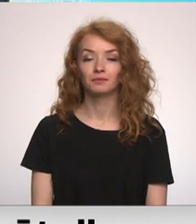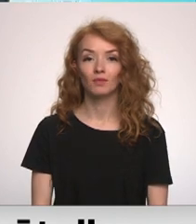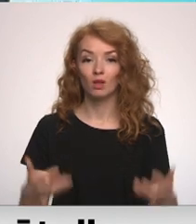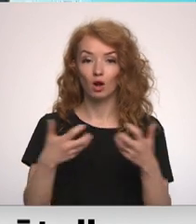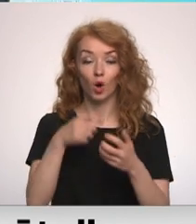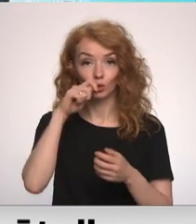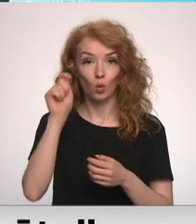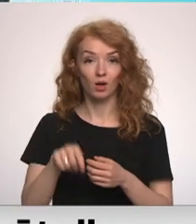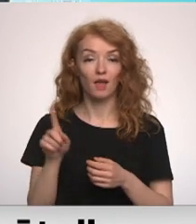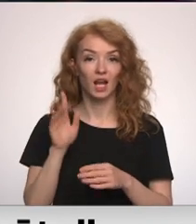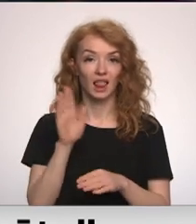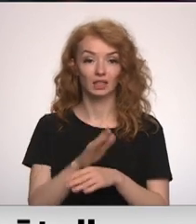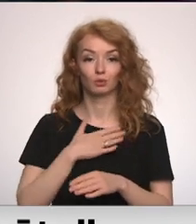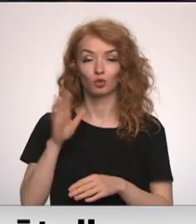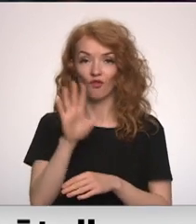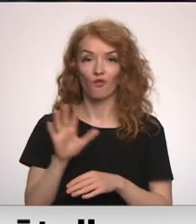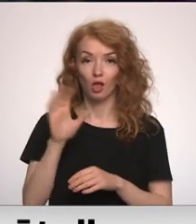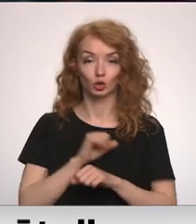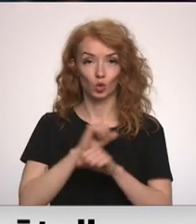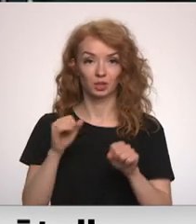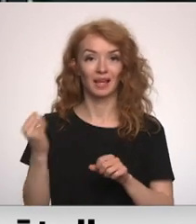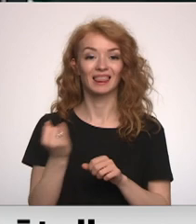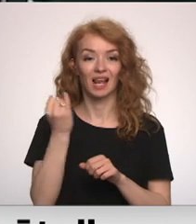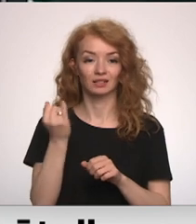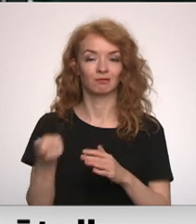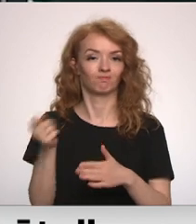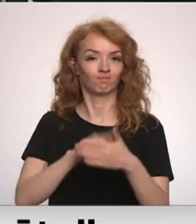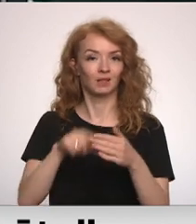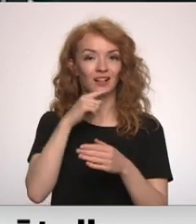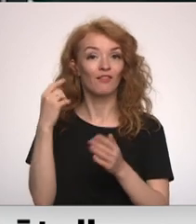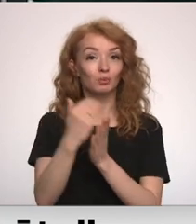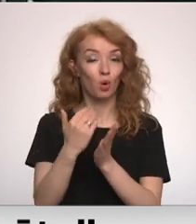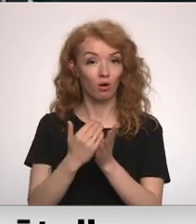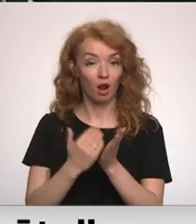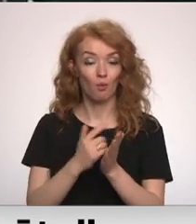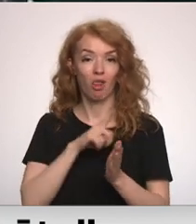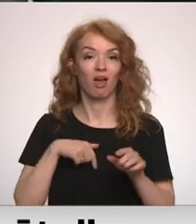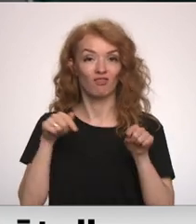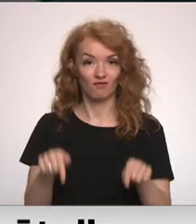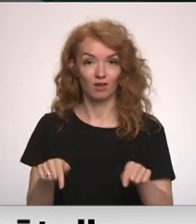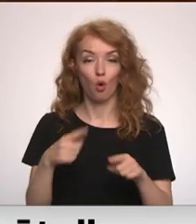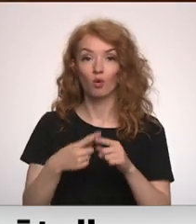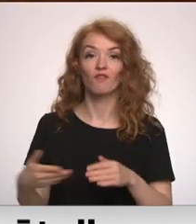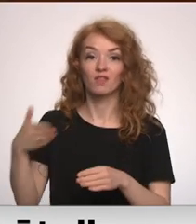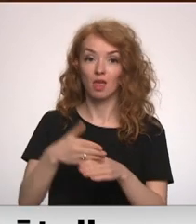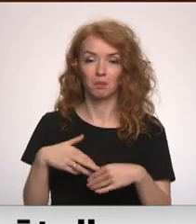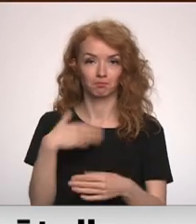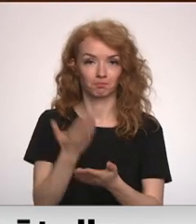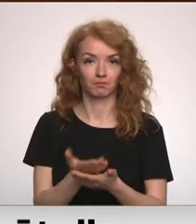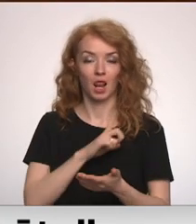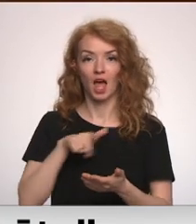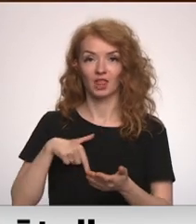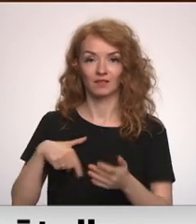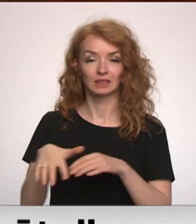Karš Ukrainā ir līdzis mūsu valsts drošības interesēs slēgt Krievijas informācijas kanālus Latvijā. Un vietā tiek piedāvāts